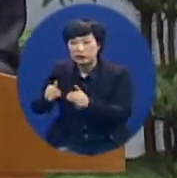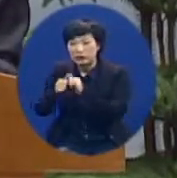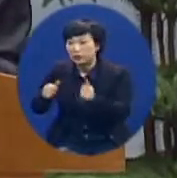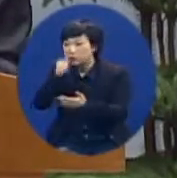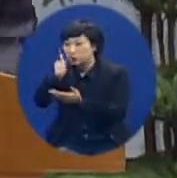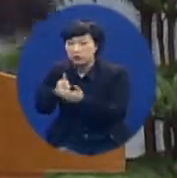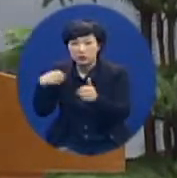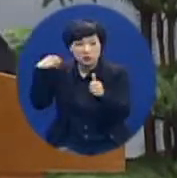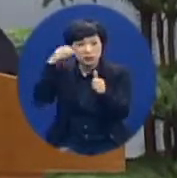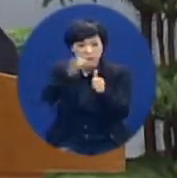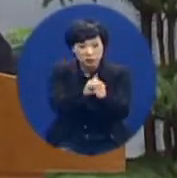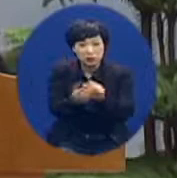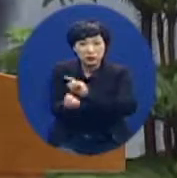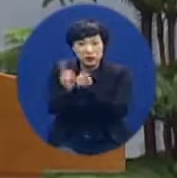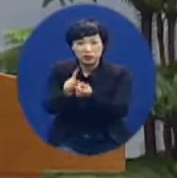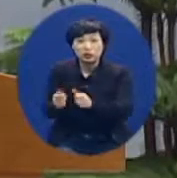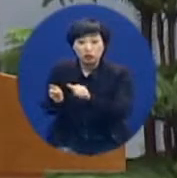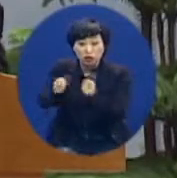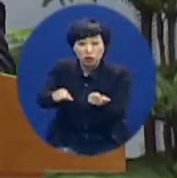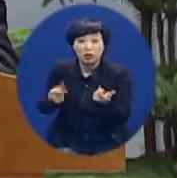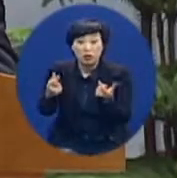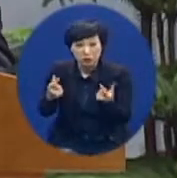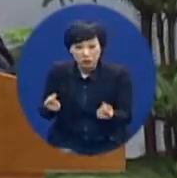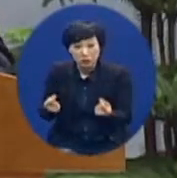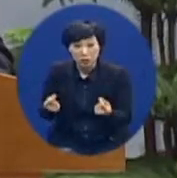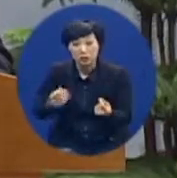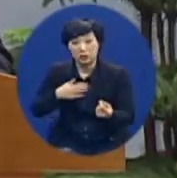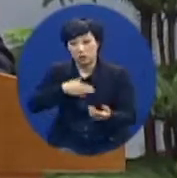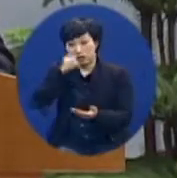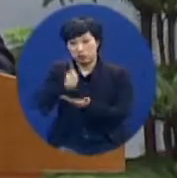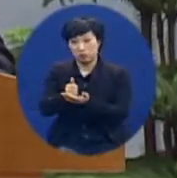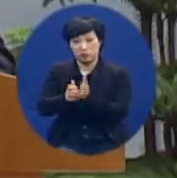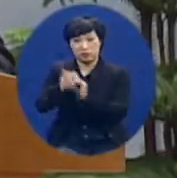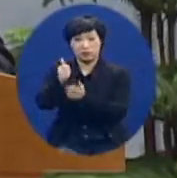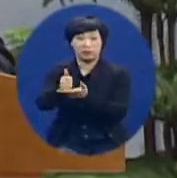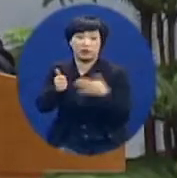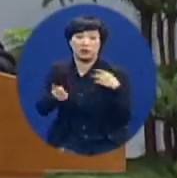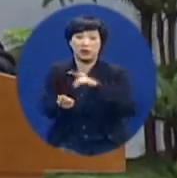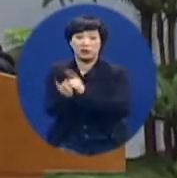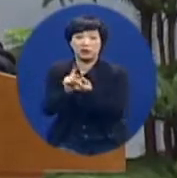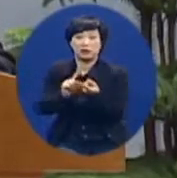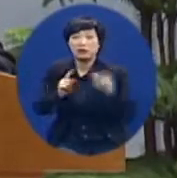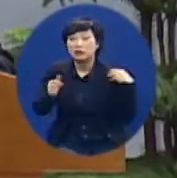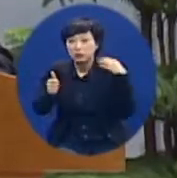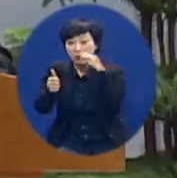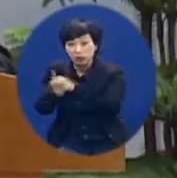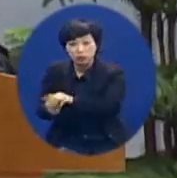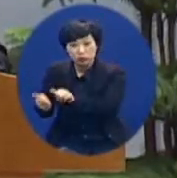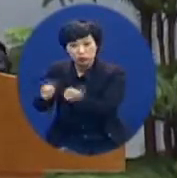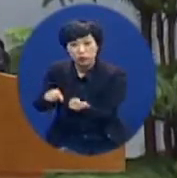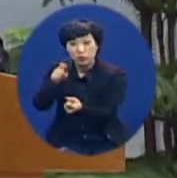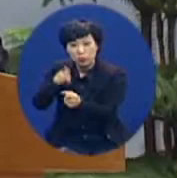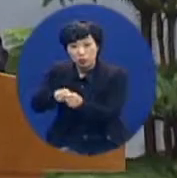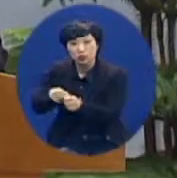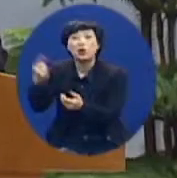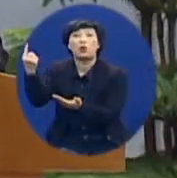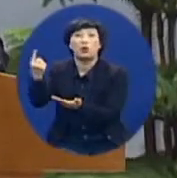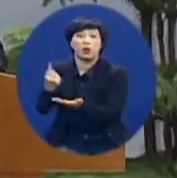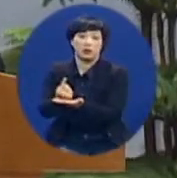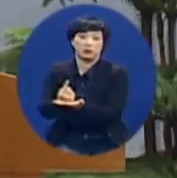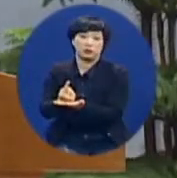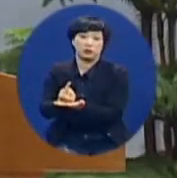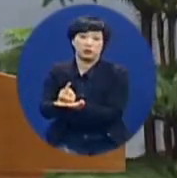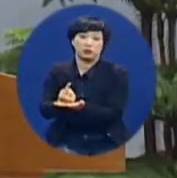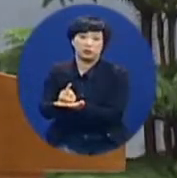짊어지고 대신 죽듯이 내죄를 대신 짊어지고 죽으로 어린 양까지 시